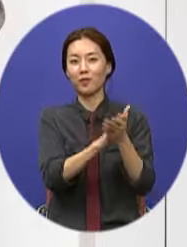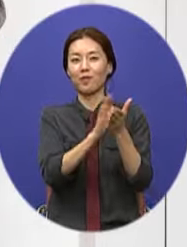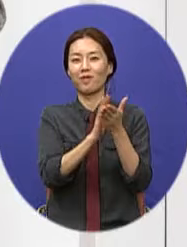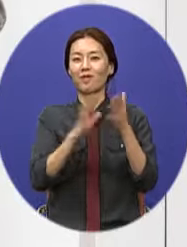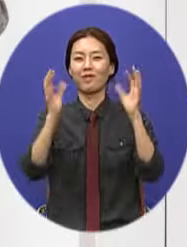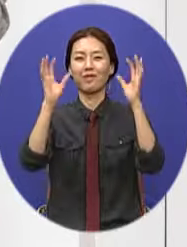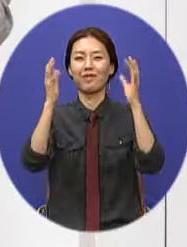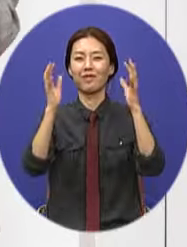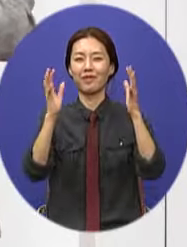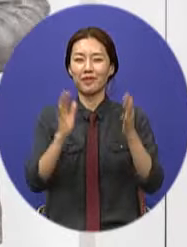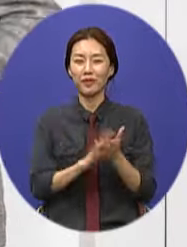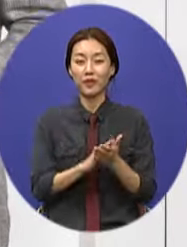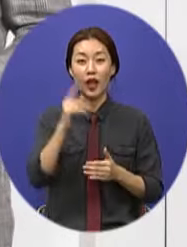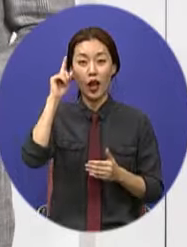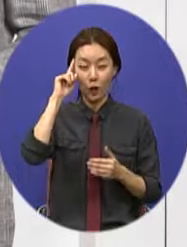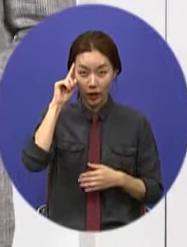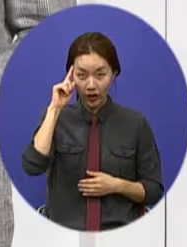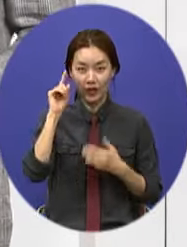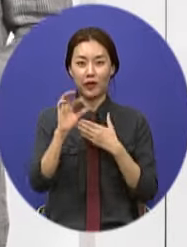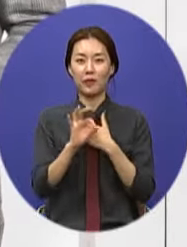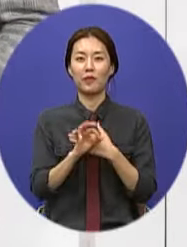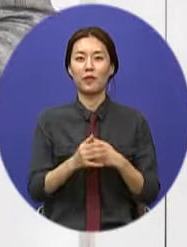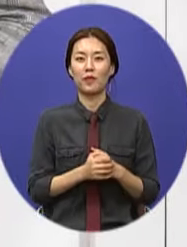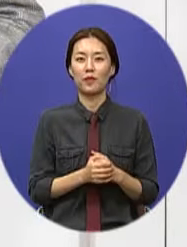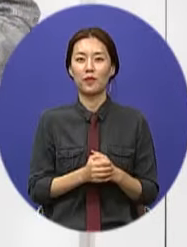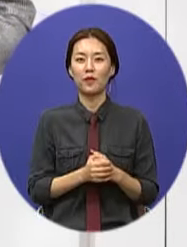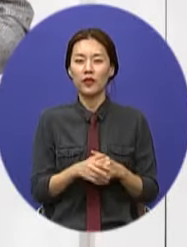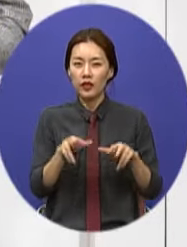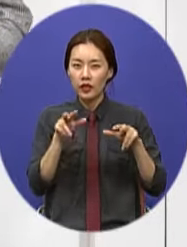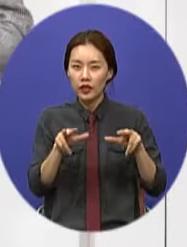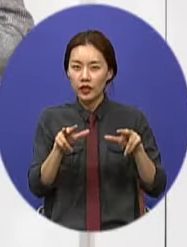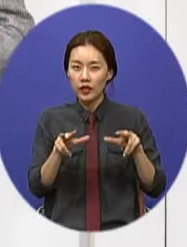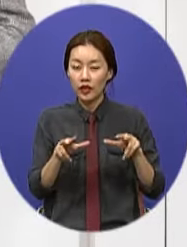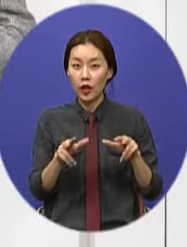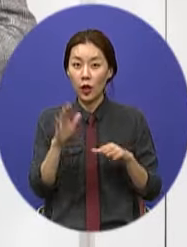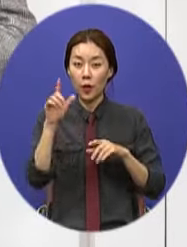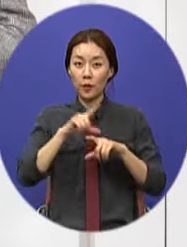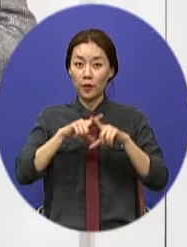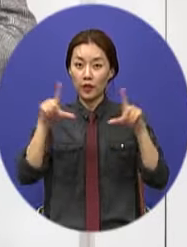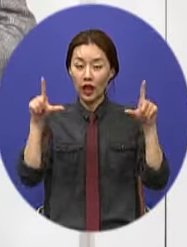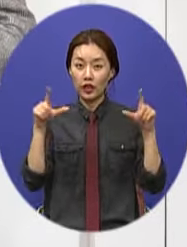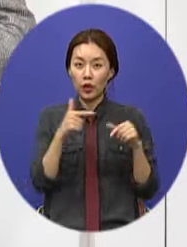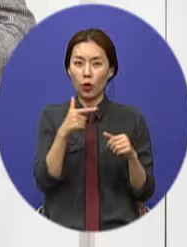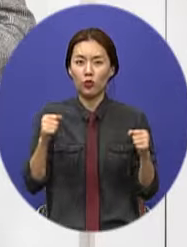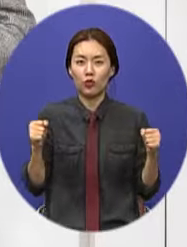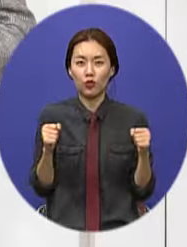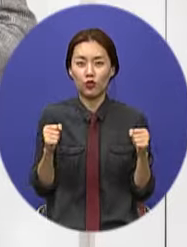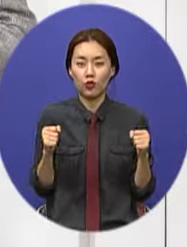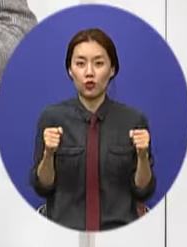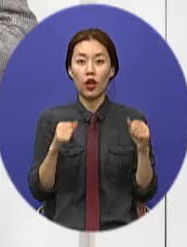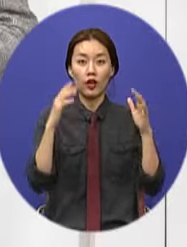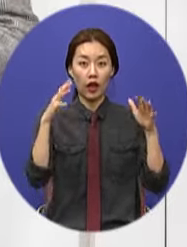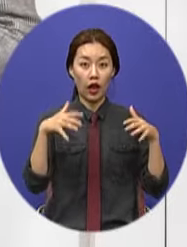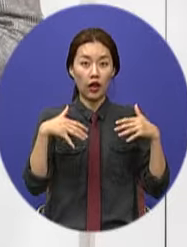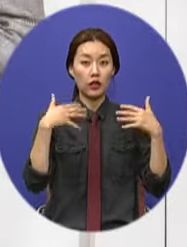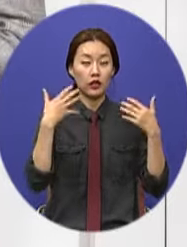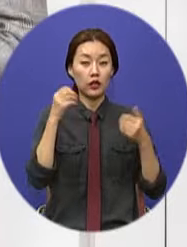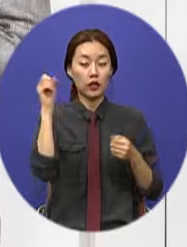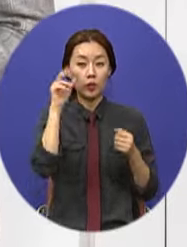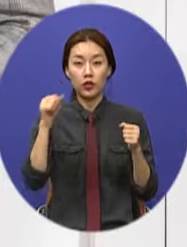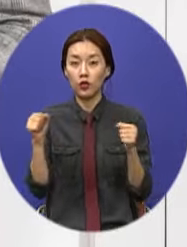박수! 왜냐면 이게 지금 날씨가 너무 추운 가을에서 겨울이 된 것